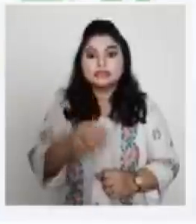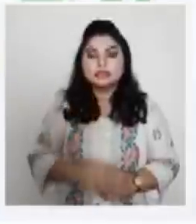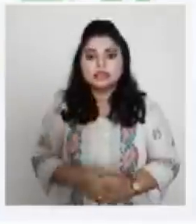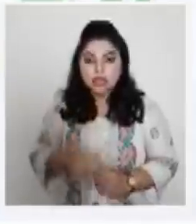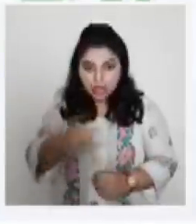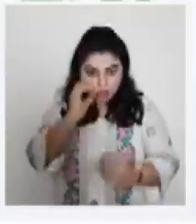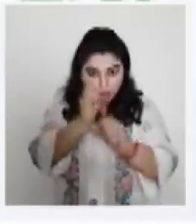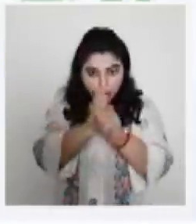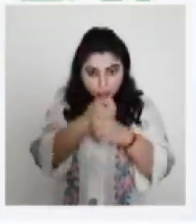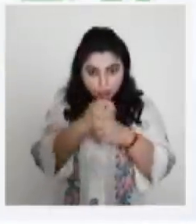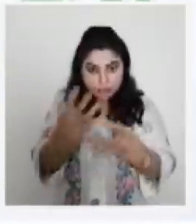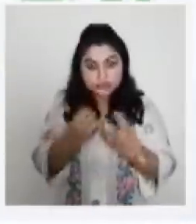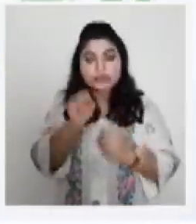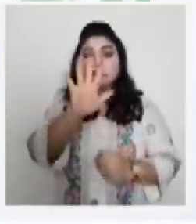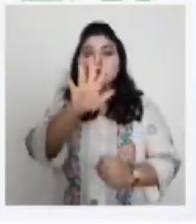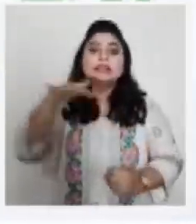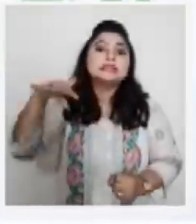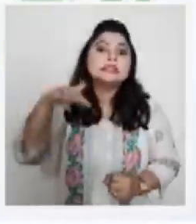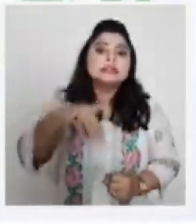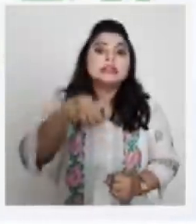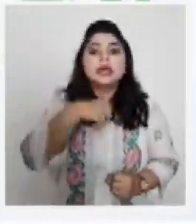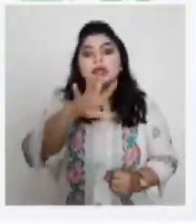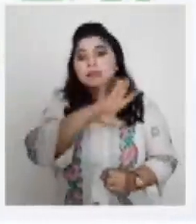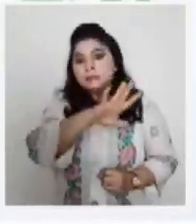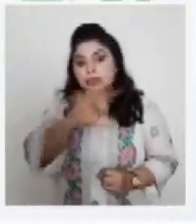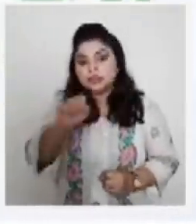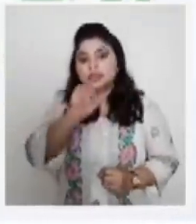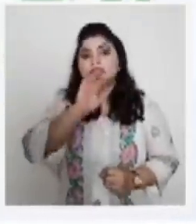১৬,২৫৯টি। এ পর্যন্ত পরীক্ষা হয়েছে